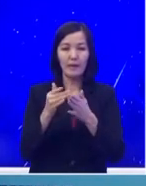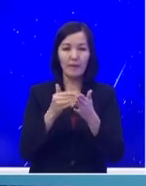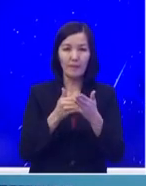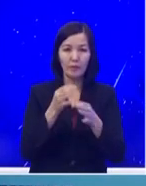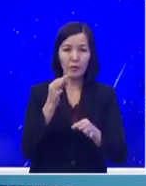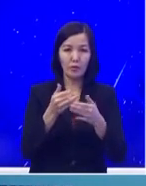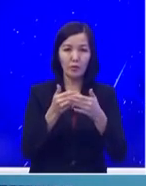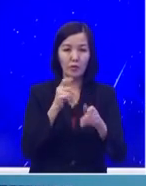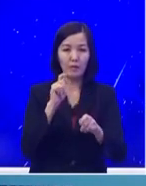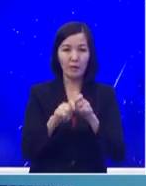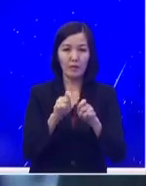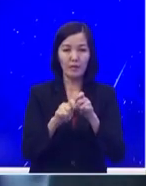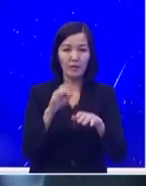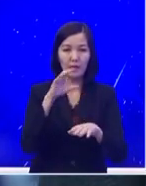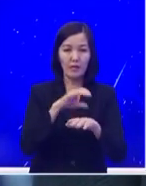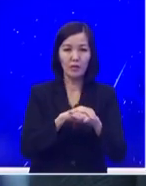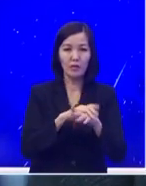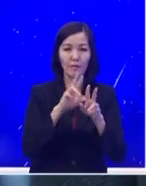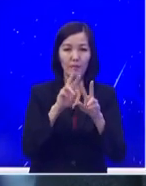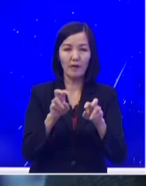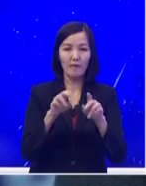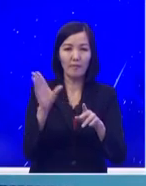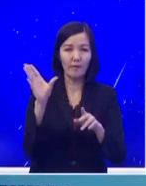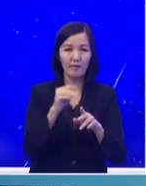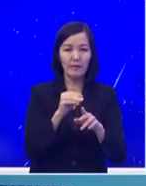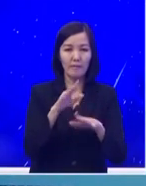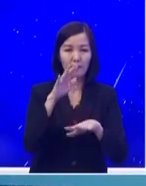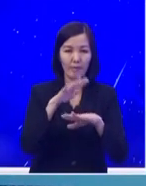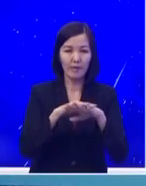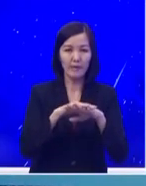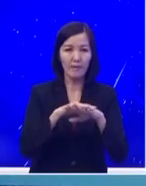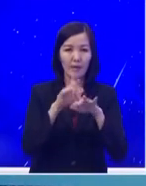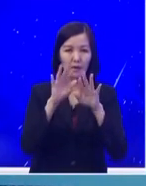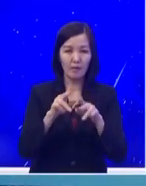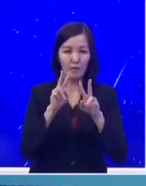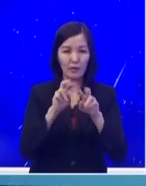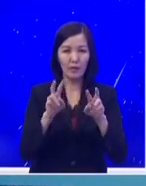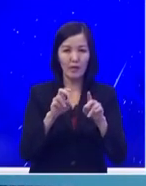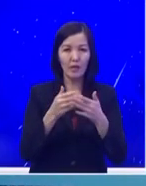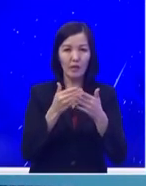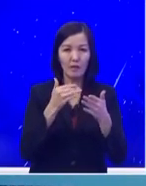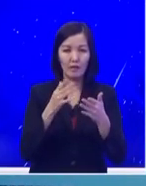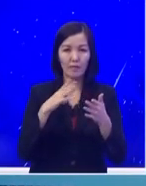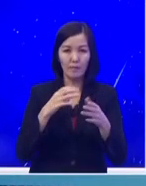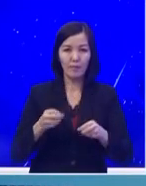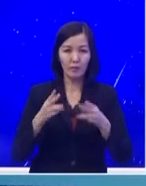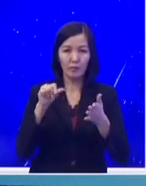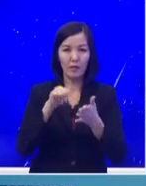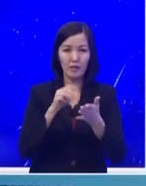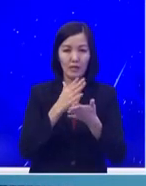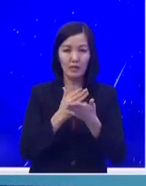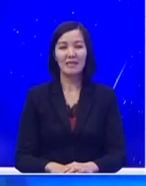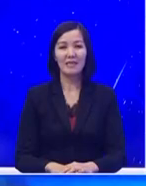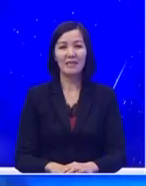оперативно-следственные мероприятия. Личность задержанного проверяется по всем учетным базам полиции на предмет совершения аналогичных уголовных